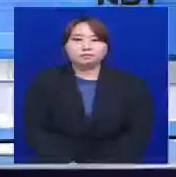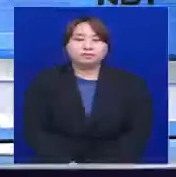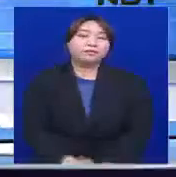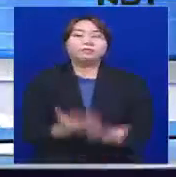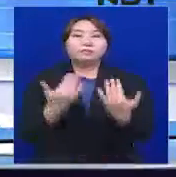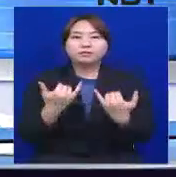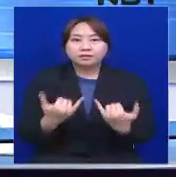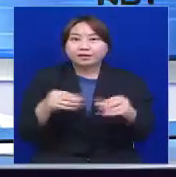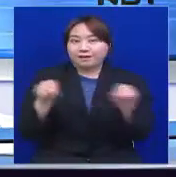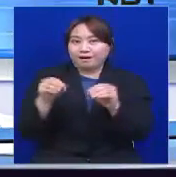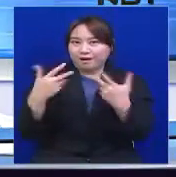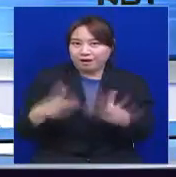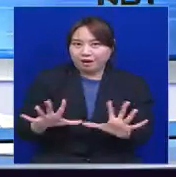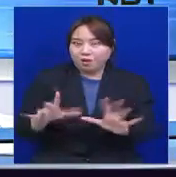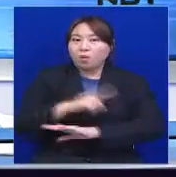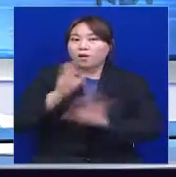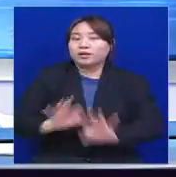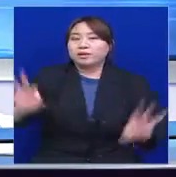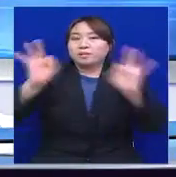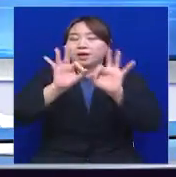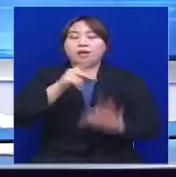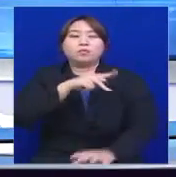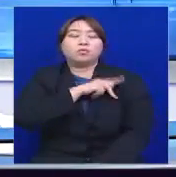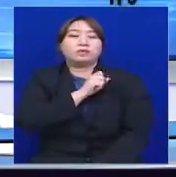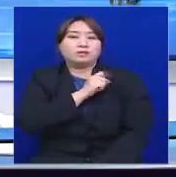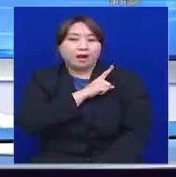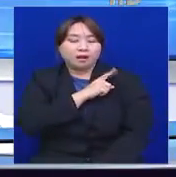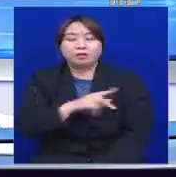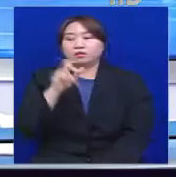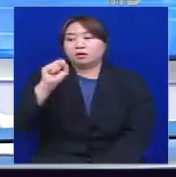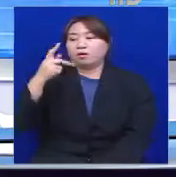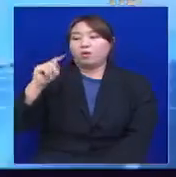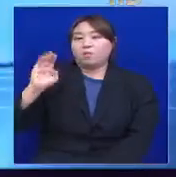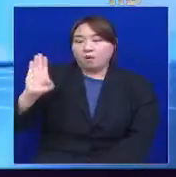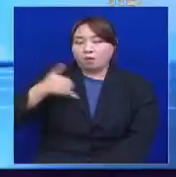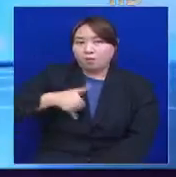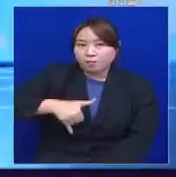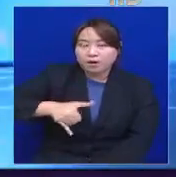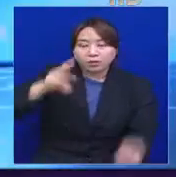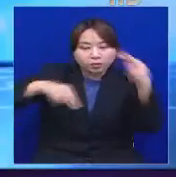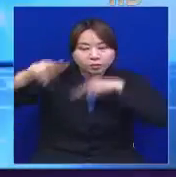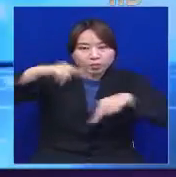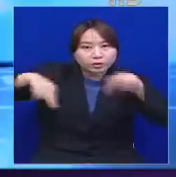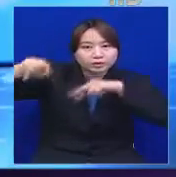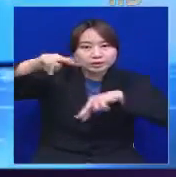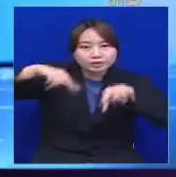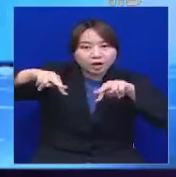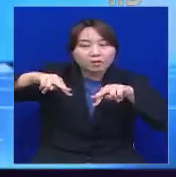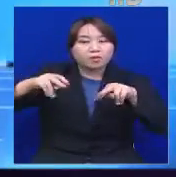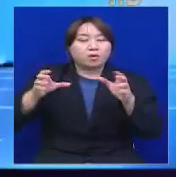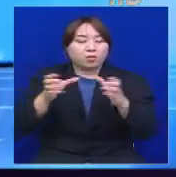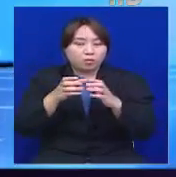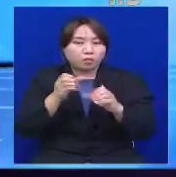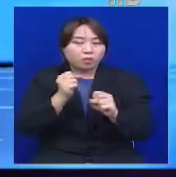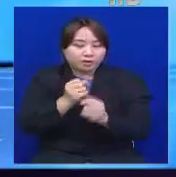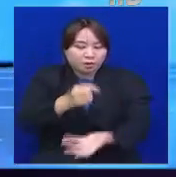ขณะนี้ก็ใกล้เข้ามาแล้วสำหรับวันสำคัญทางพระพุทธศาสนานะครับสคบเได้เลยลงพื้นที่ตรวจสอบอ่าชุดสังฆทา